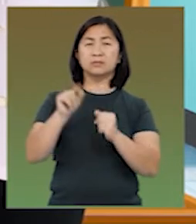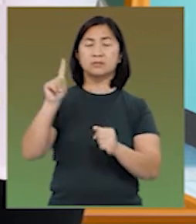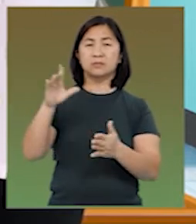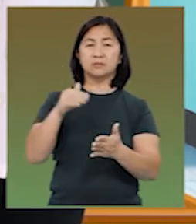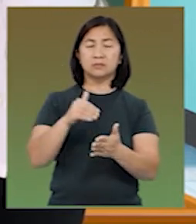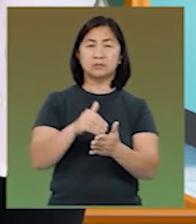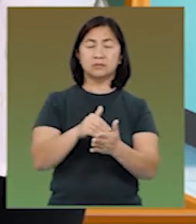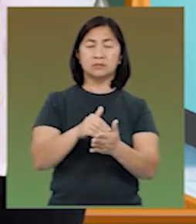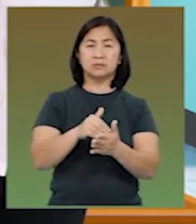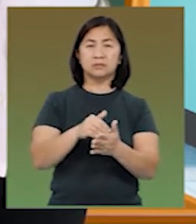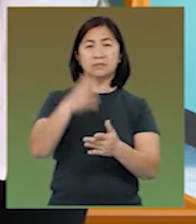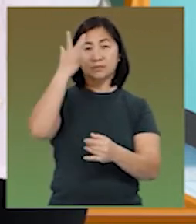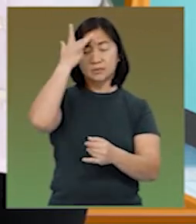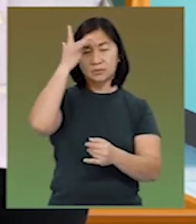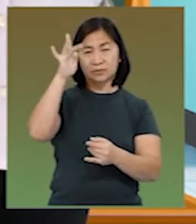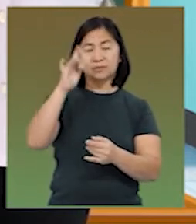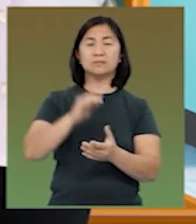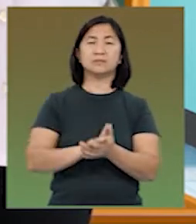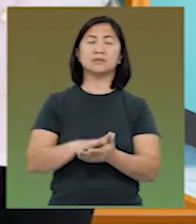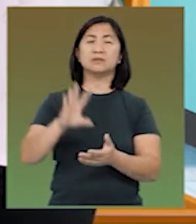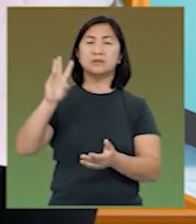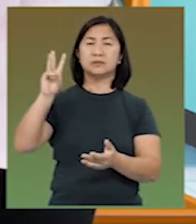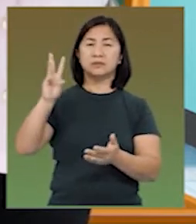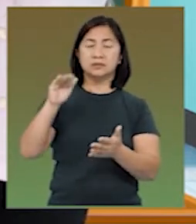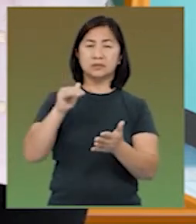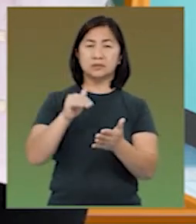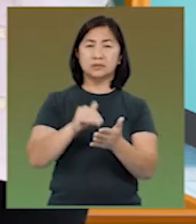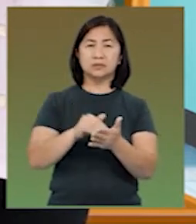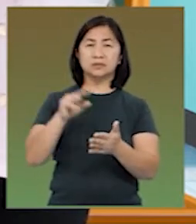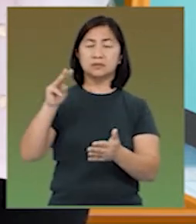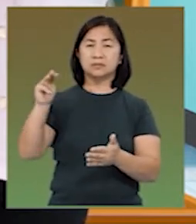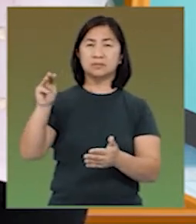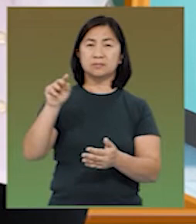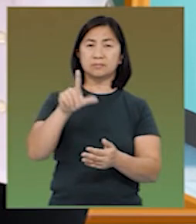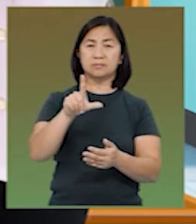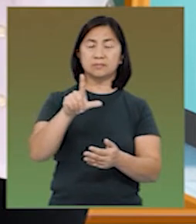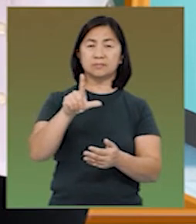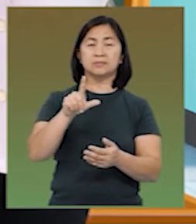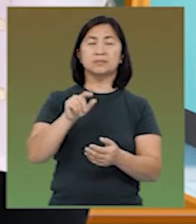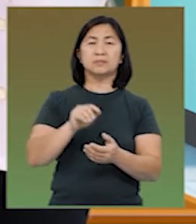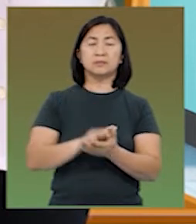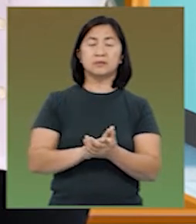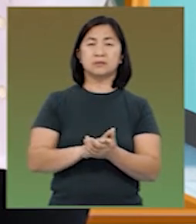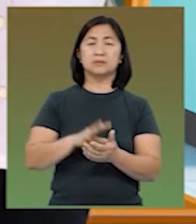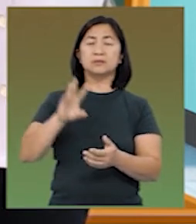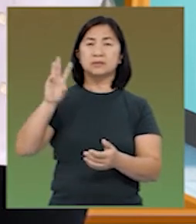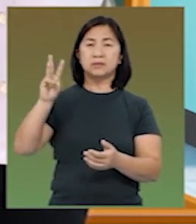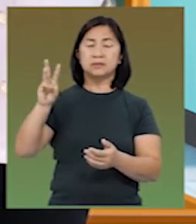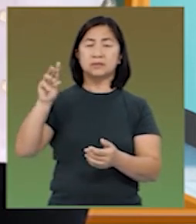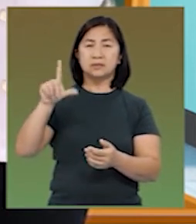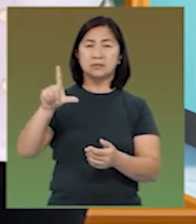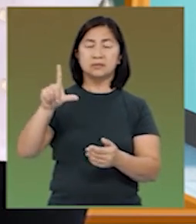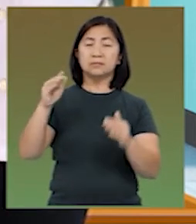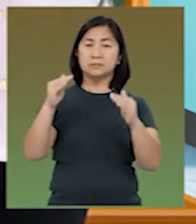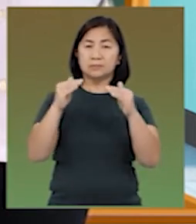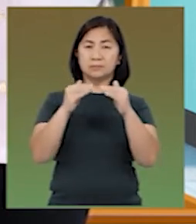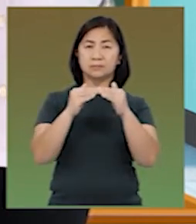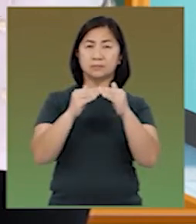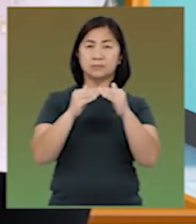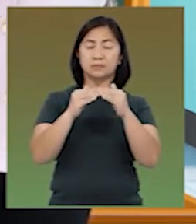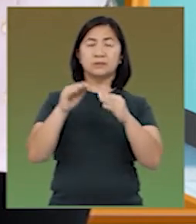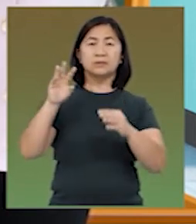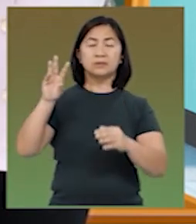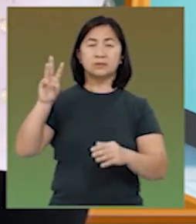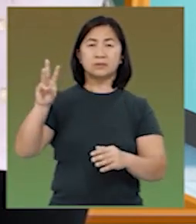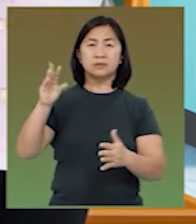by 1,000 ay... Great job! 6,000 milliliters. 6 liters